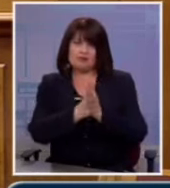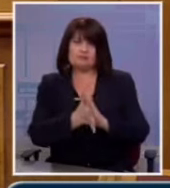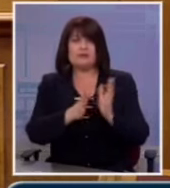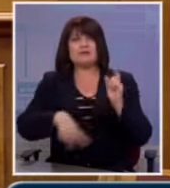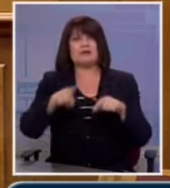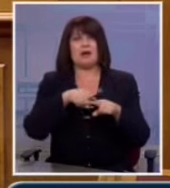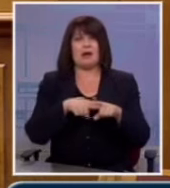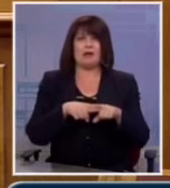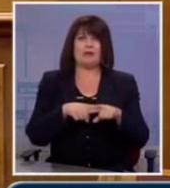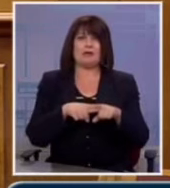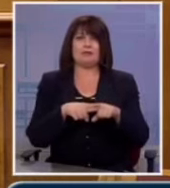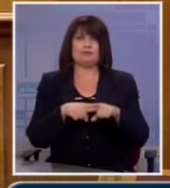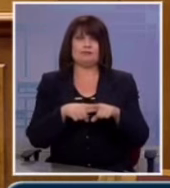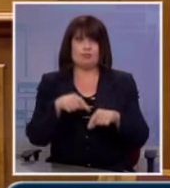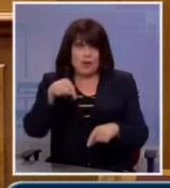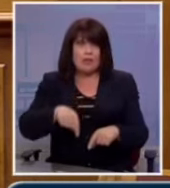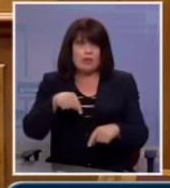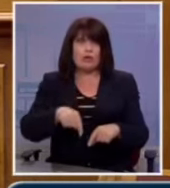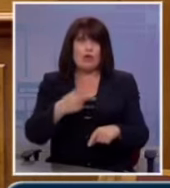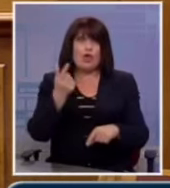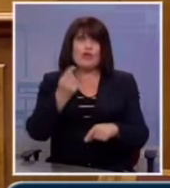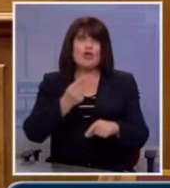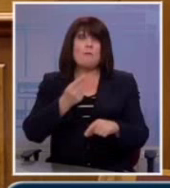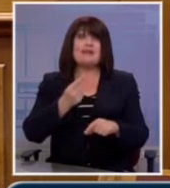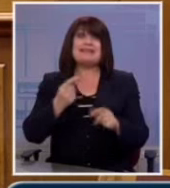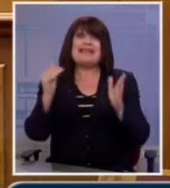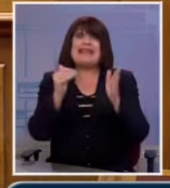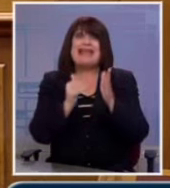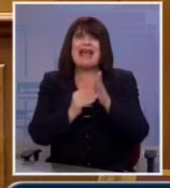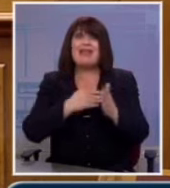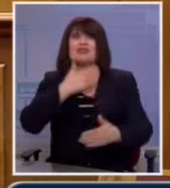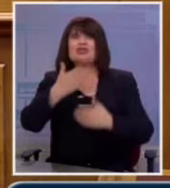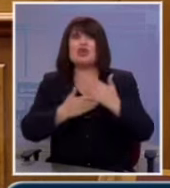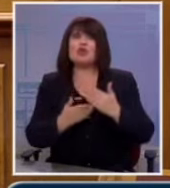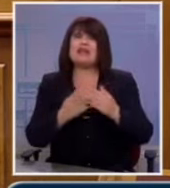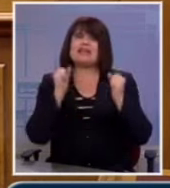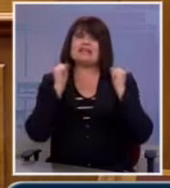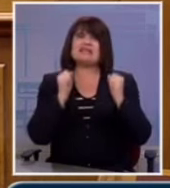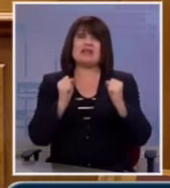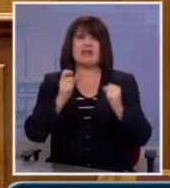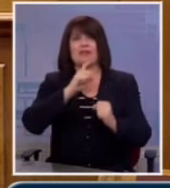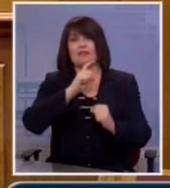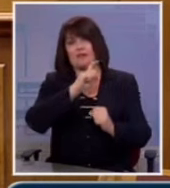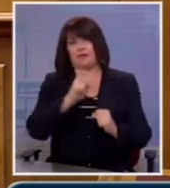τόπο που εδώ και 2.500 χρόνια η δημοκρατία ζει. Δεν έχουμε